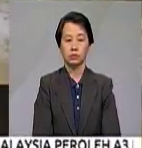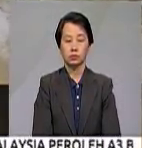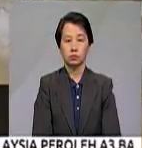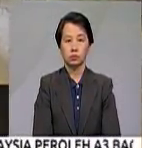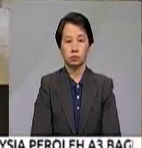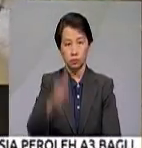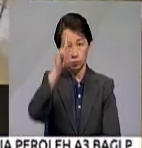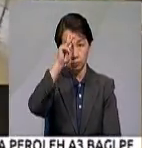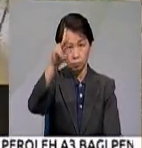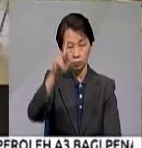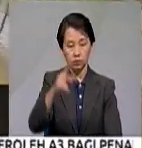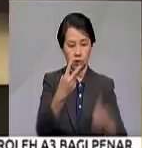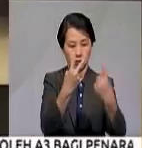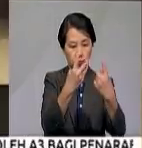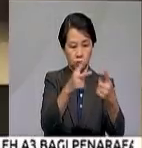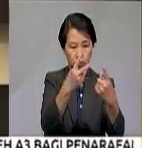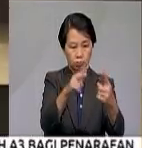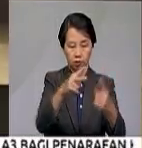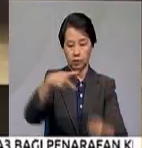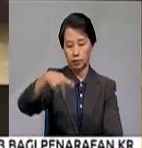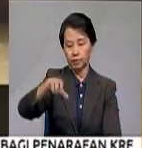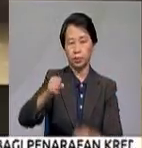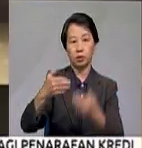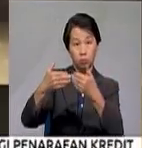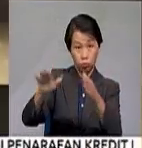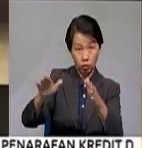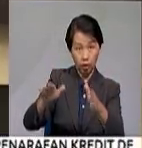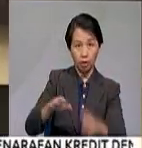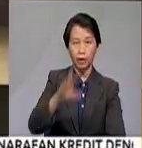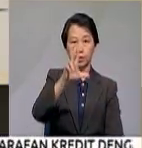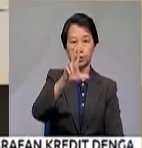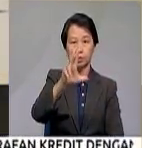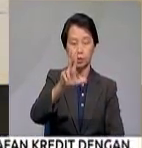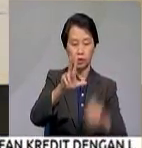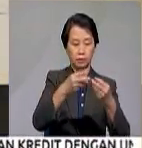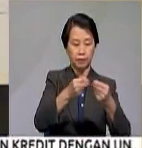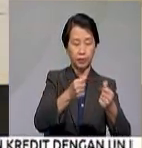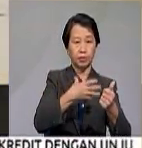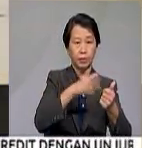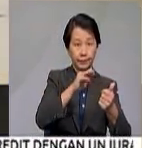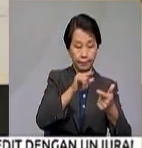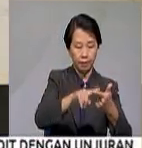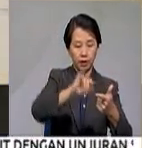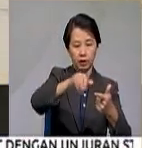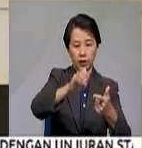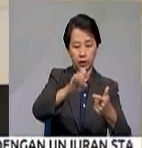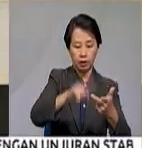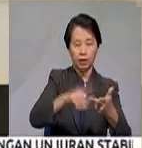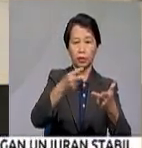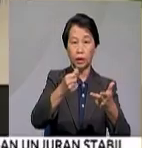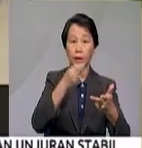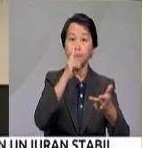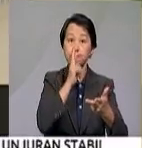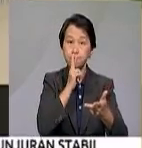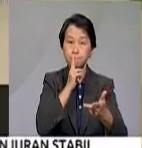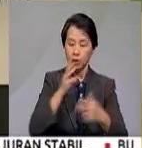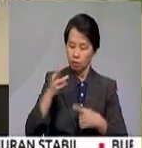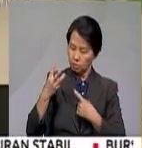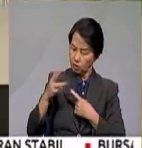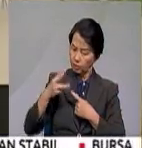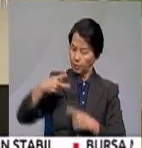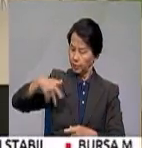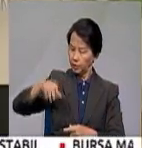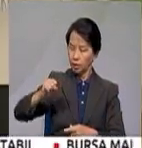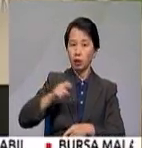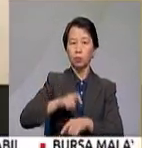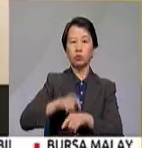Di Kelantan, 12 PPS masih beroperasi di tiga jajahan iaitu Pasir Mas, Jeli dan Tanah Merah berbanding 16 PPS